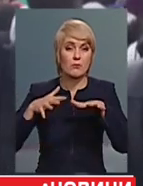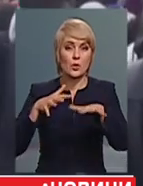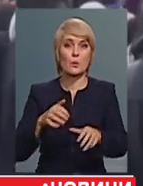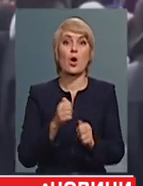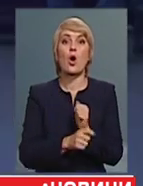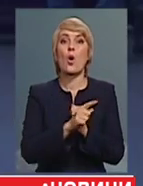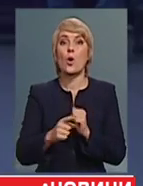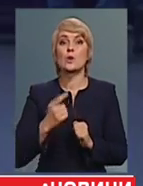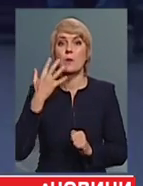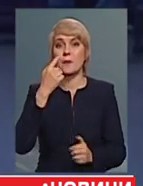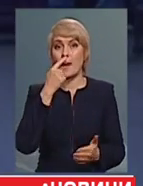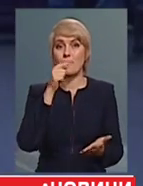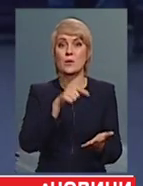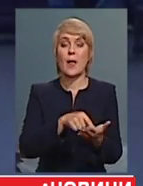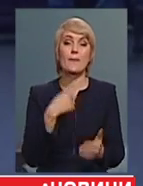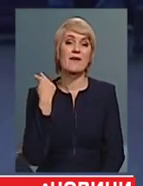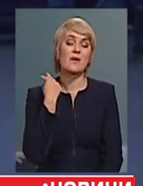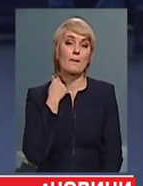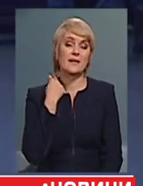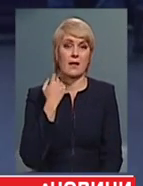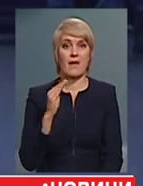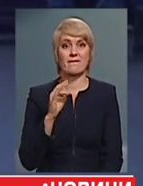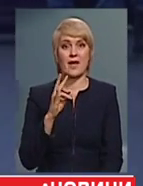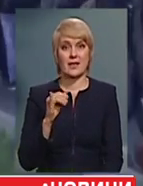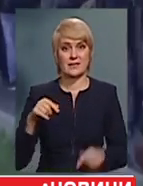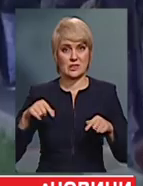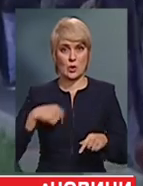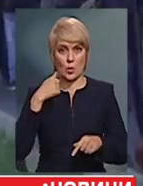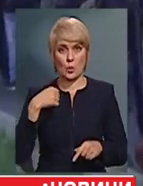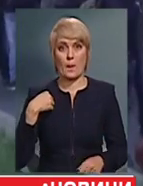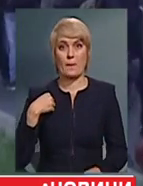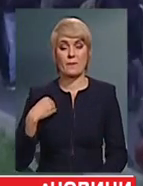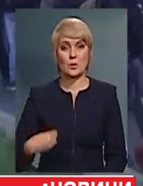Британії. Шлях із Кале туди найкоротший. У вересні цього року президент